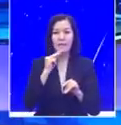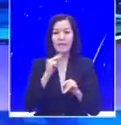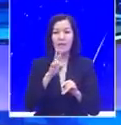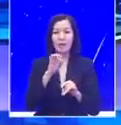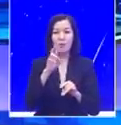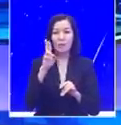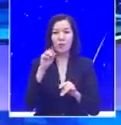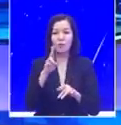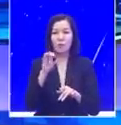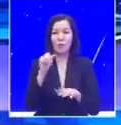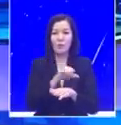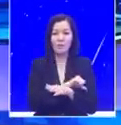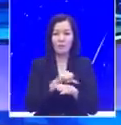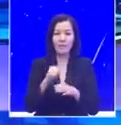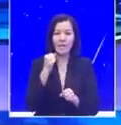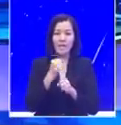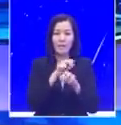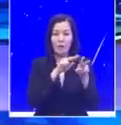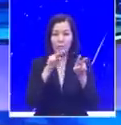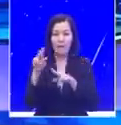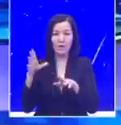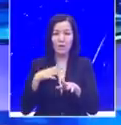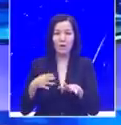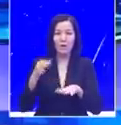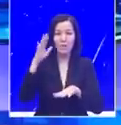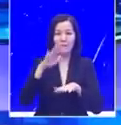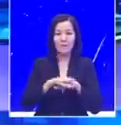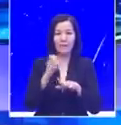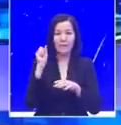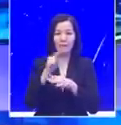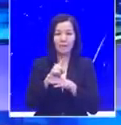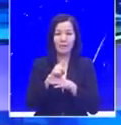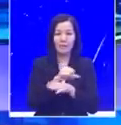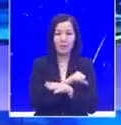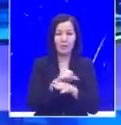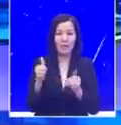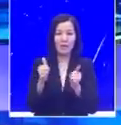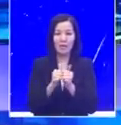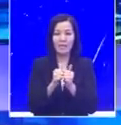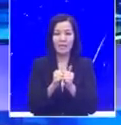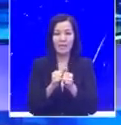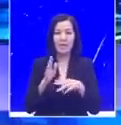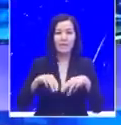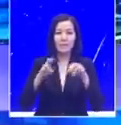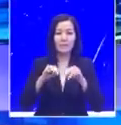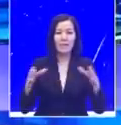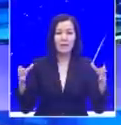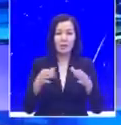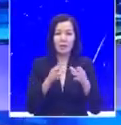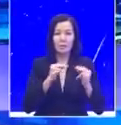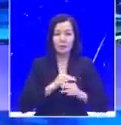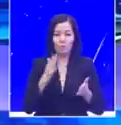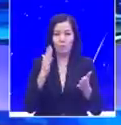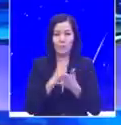мен қорғас кеден бекеттері қатаң бақылауға алынған. Облыс әкімінің тапсырмасымен шекарамаңында қазір